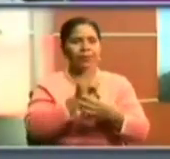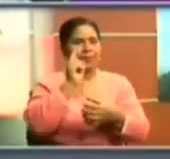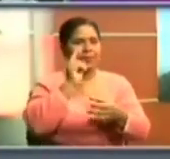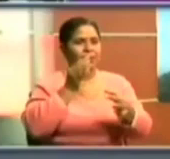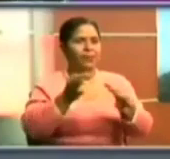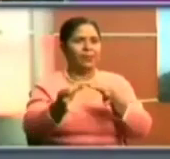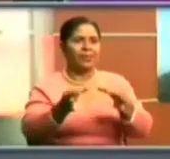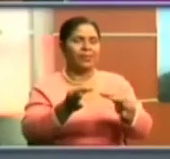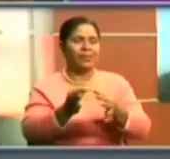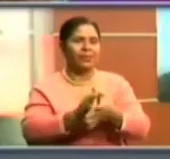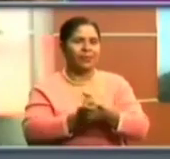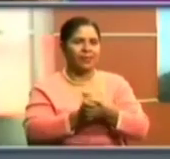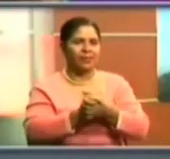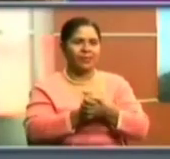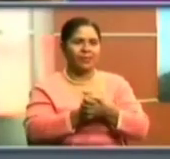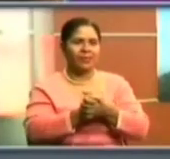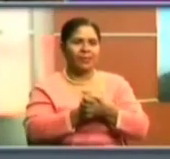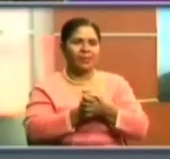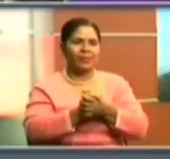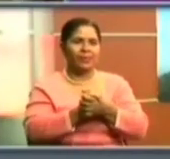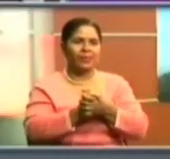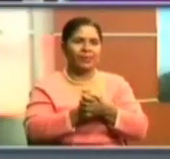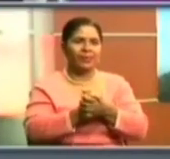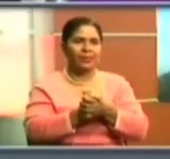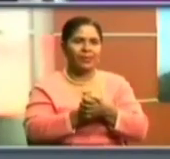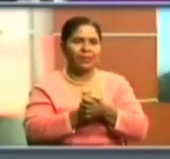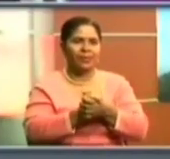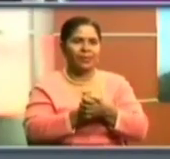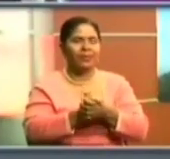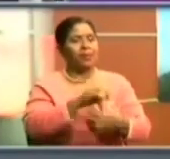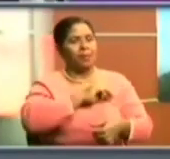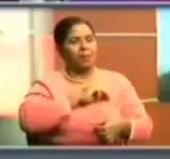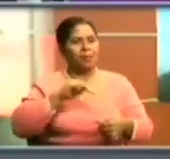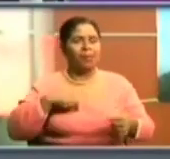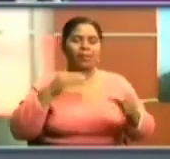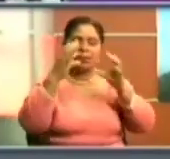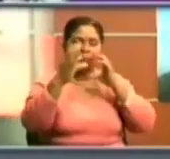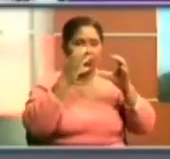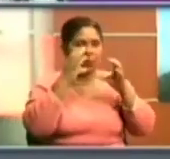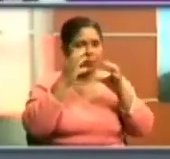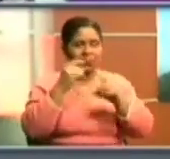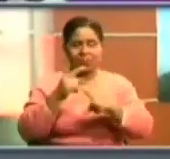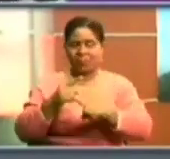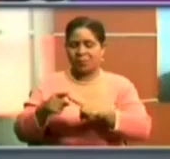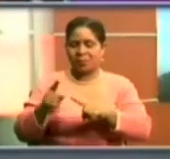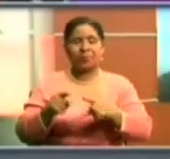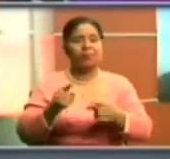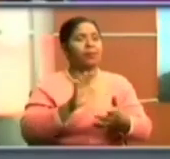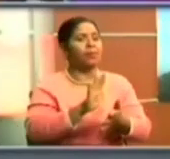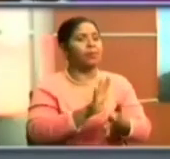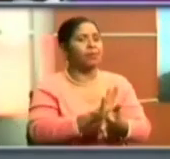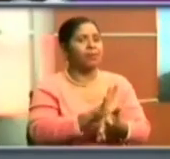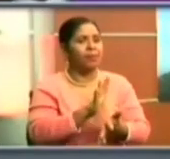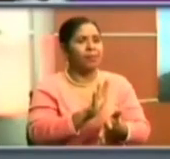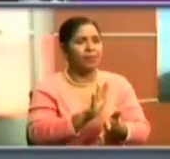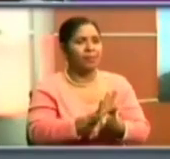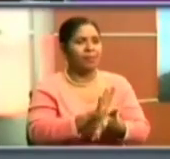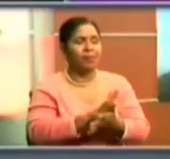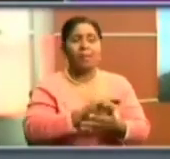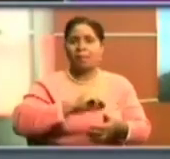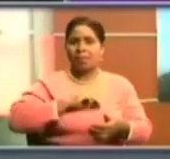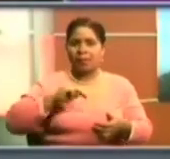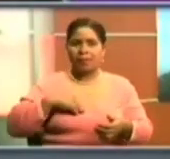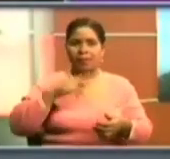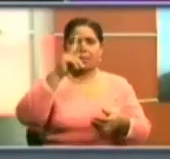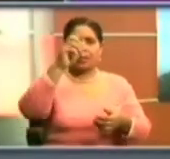micro Fener Confident avec Moïse Wilbridge. Même membre commission bicamérale dans le dossier membre conseil